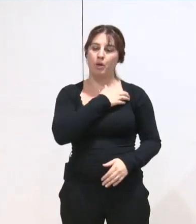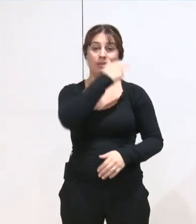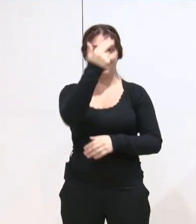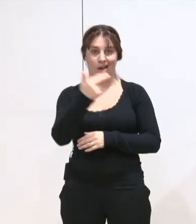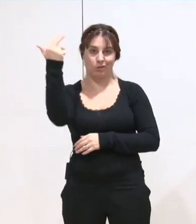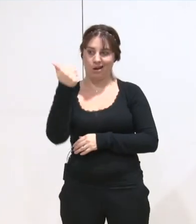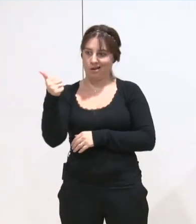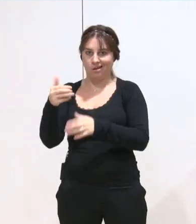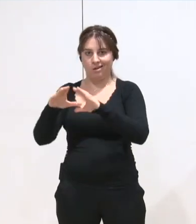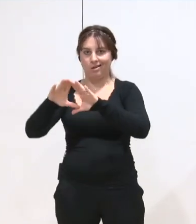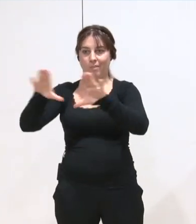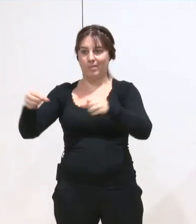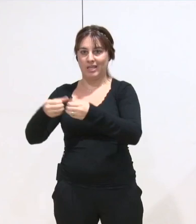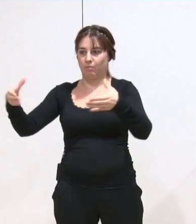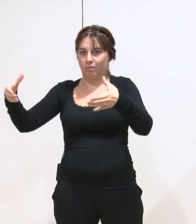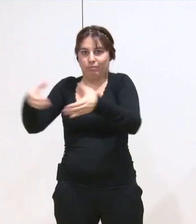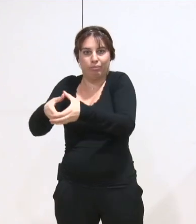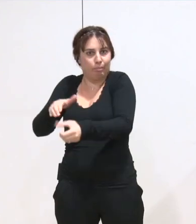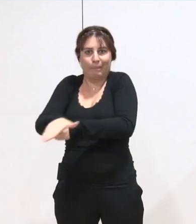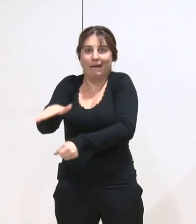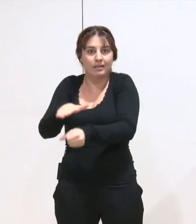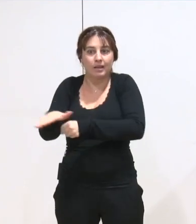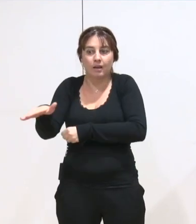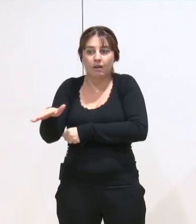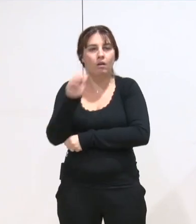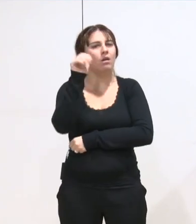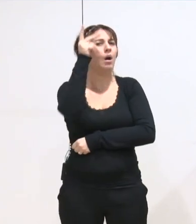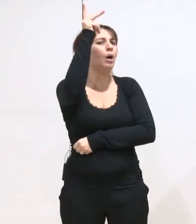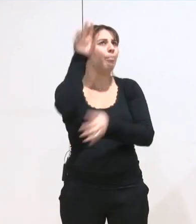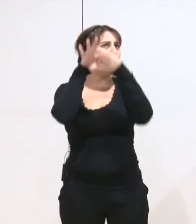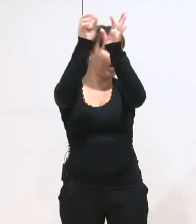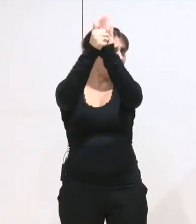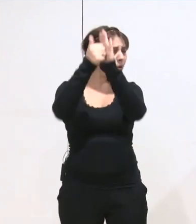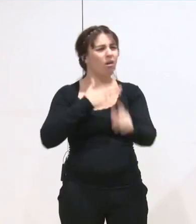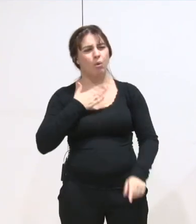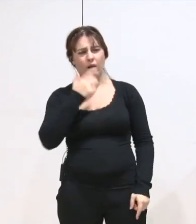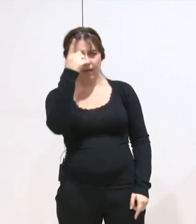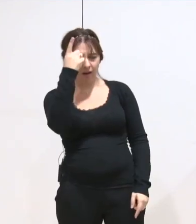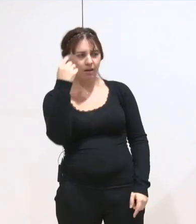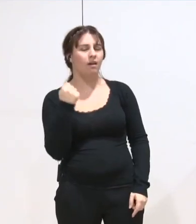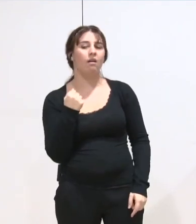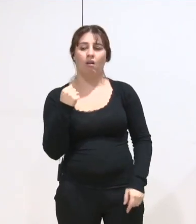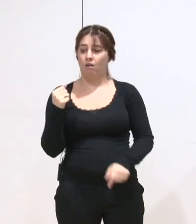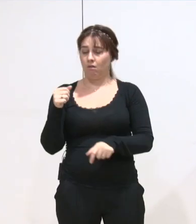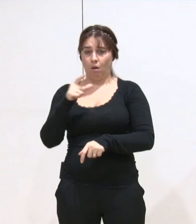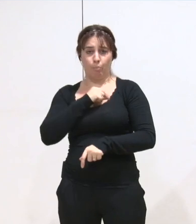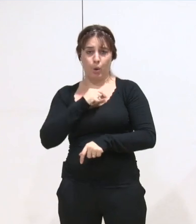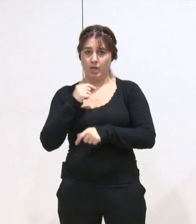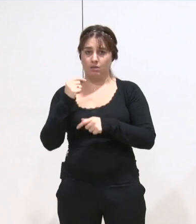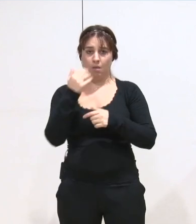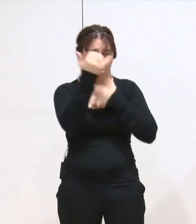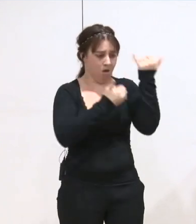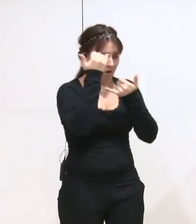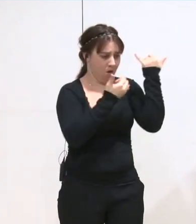en sous-effectif. À quoi servent vos alliés d'ailleurs à Paris ? Elle est débordée et répond aux appels selon la gravité